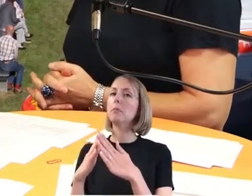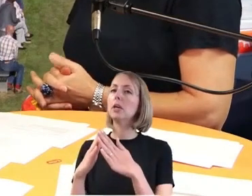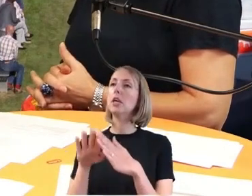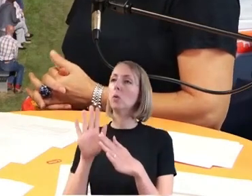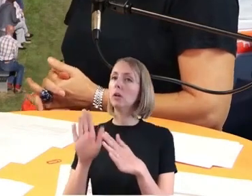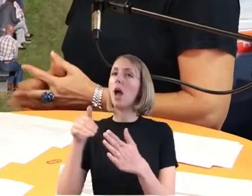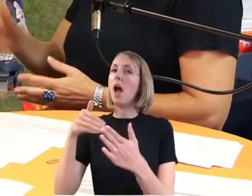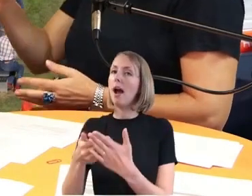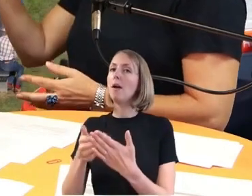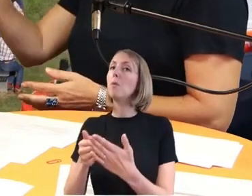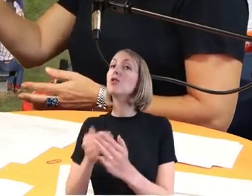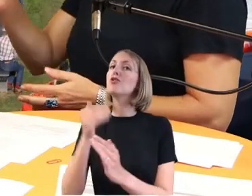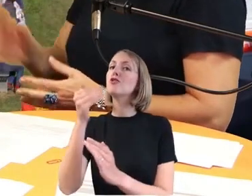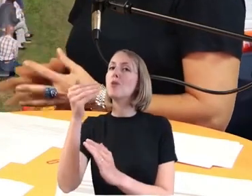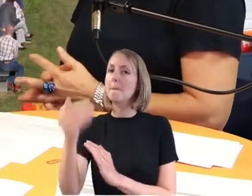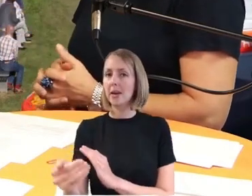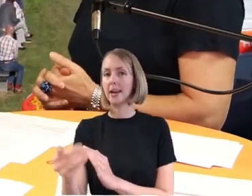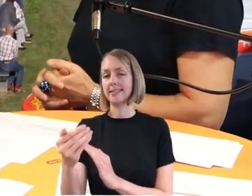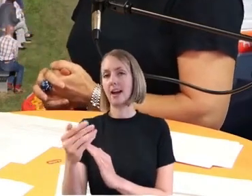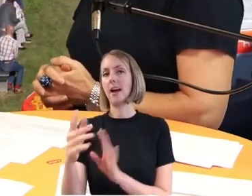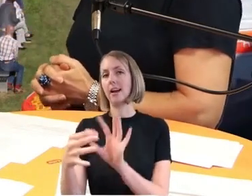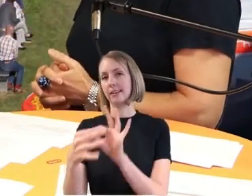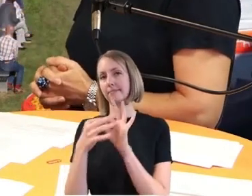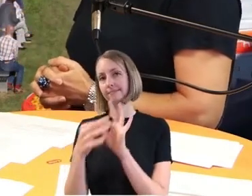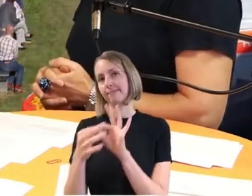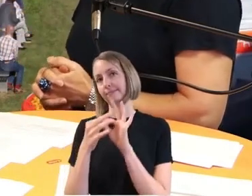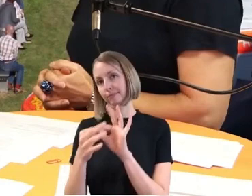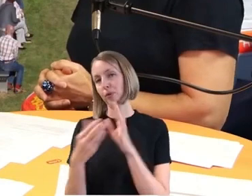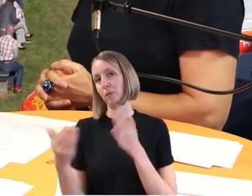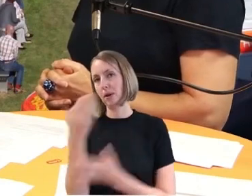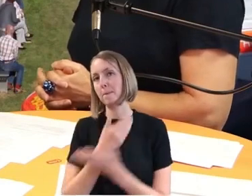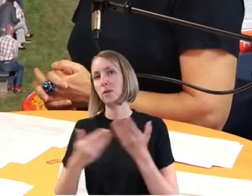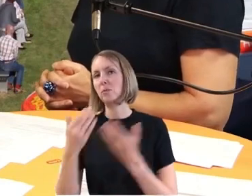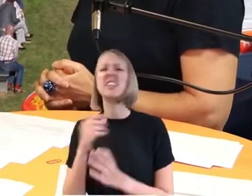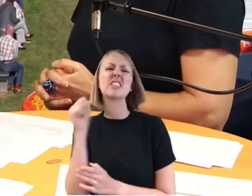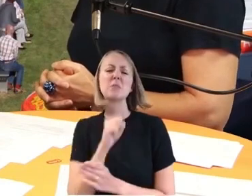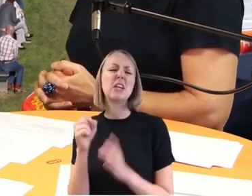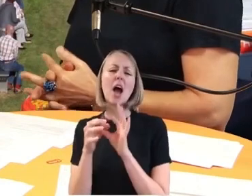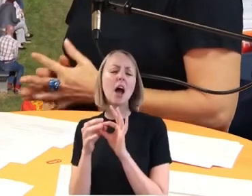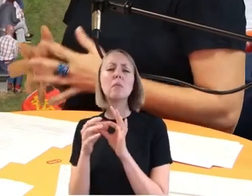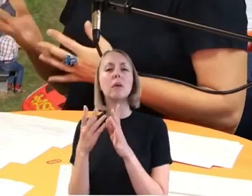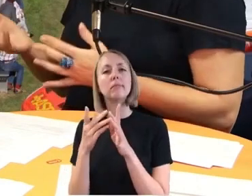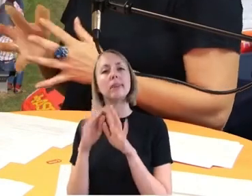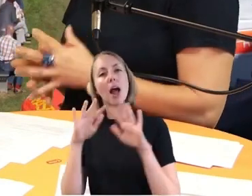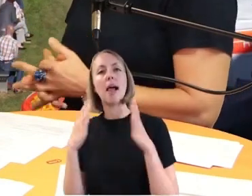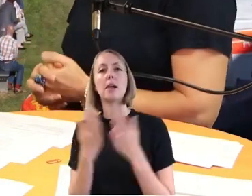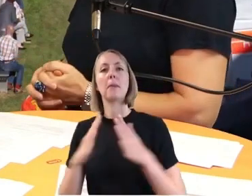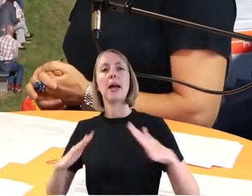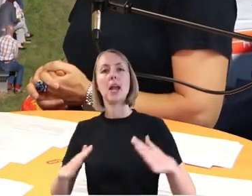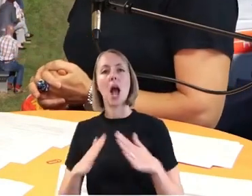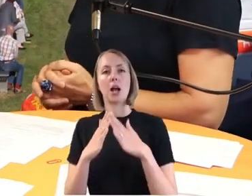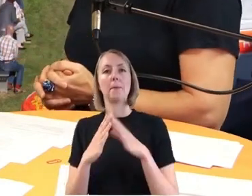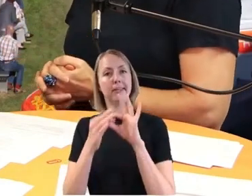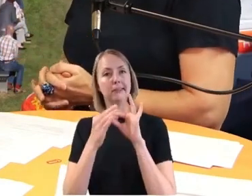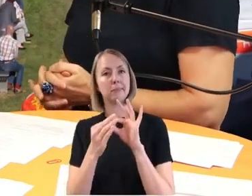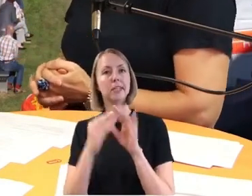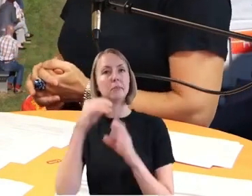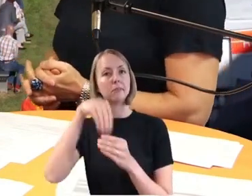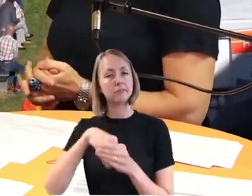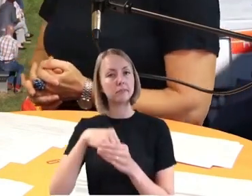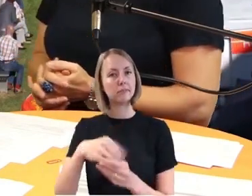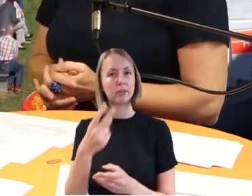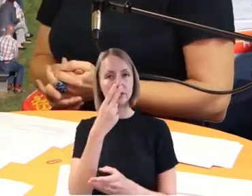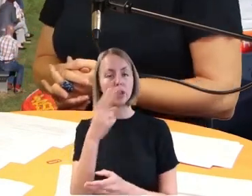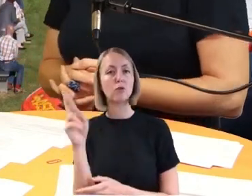werden wir gleich noch was hören, nicht speziell jetzt zu den geplanten Seminaren, aber grundsätzlich, wofür unsere Akademie steht und wen